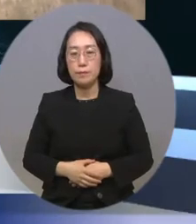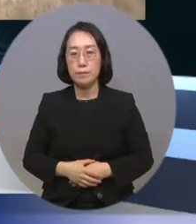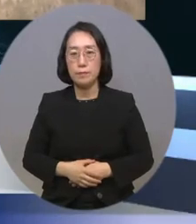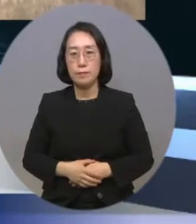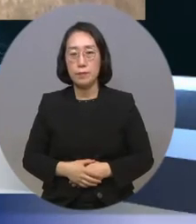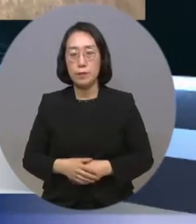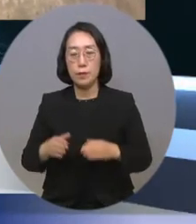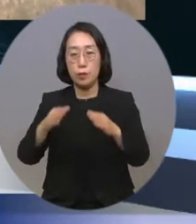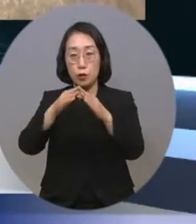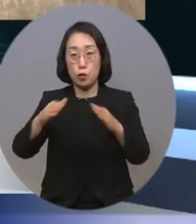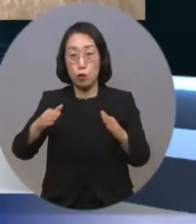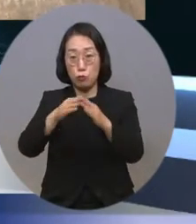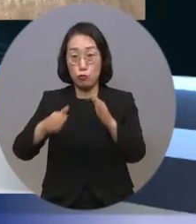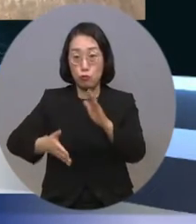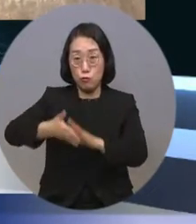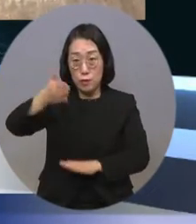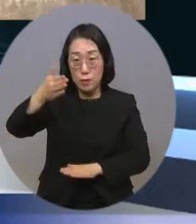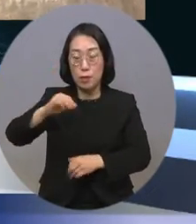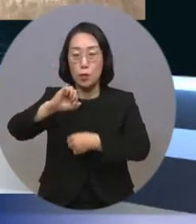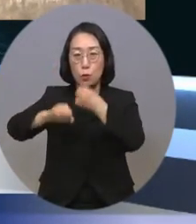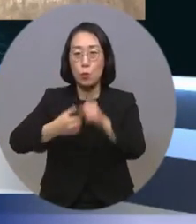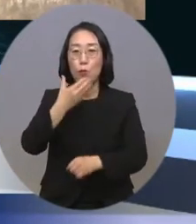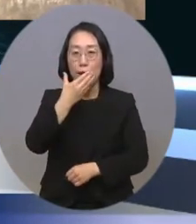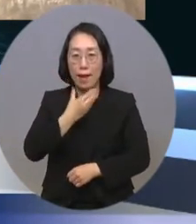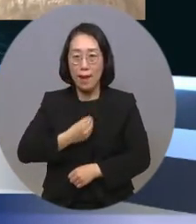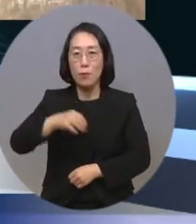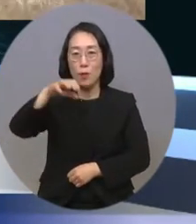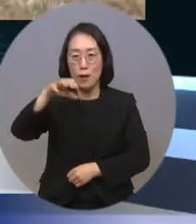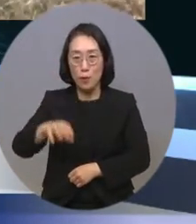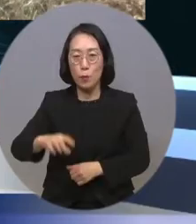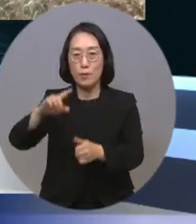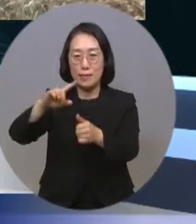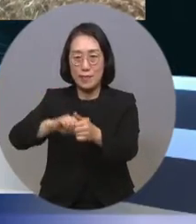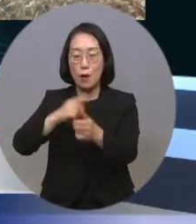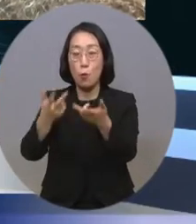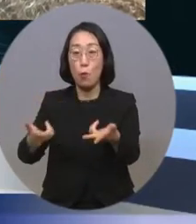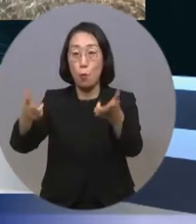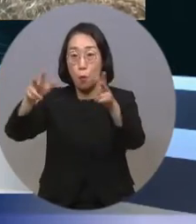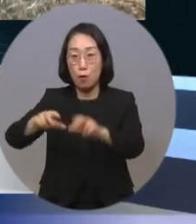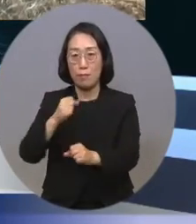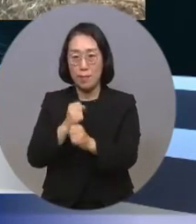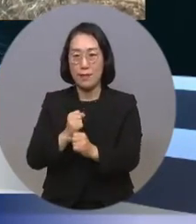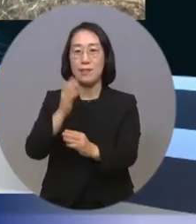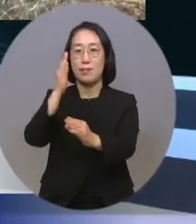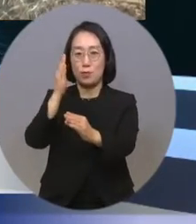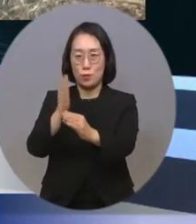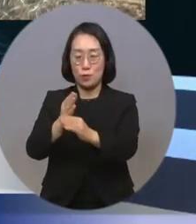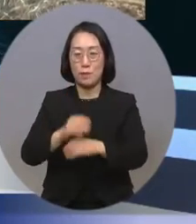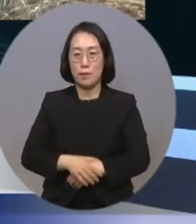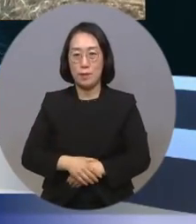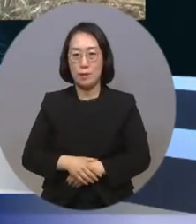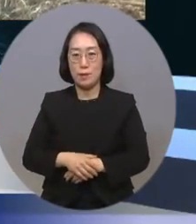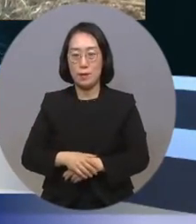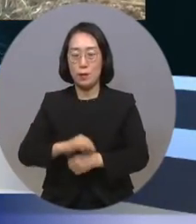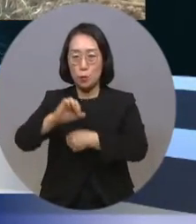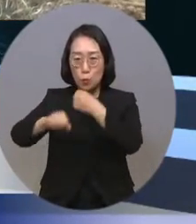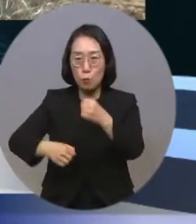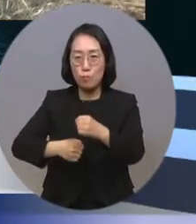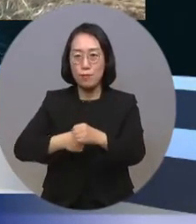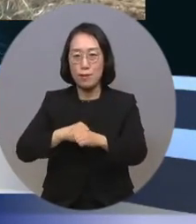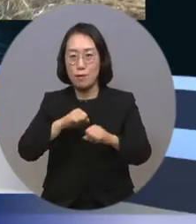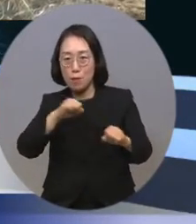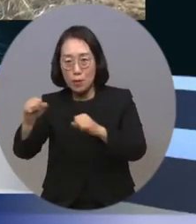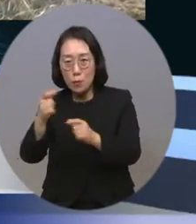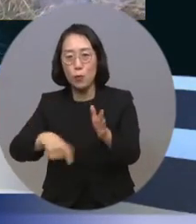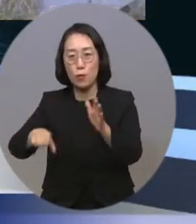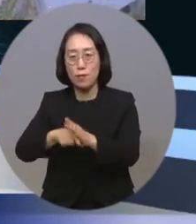전북 전주시에서 동물들이 행복하게 지낼 수 있는 생태 동물원 조성이 한창입니다. 동물들의 자유로운 활동을